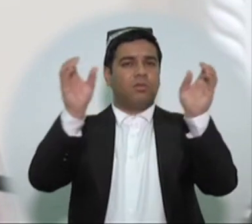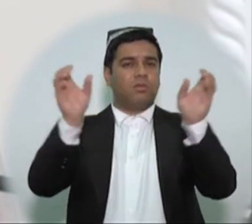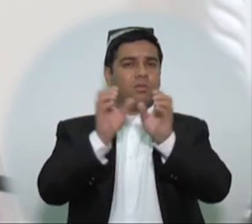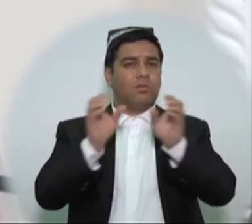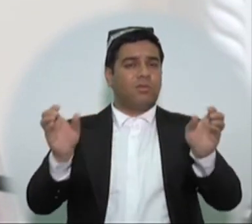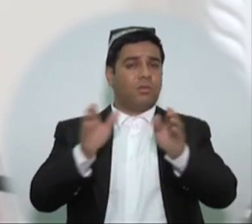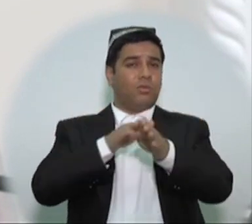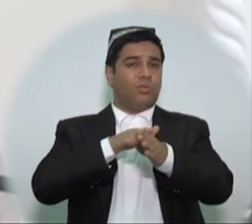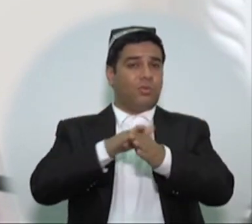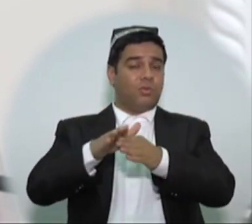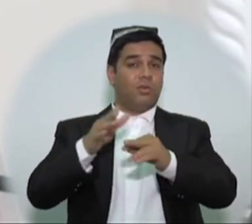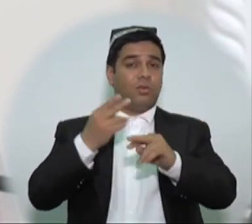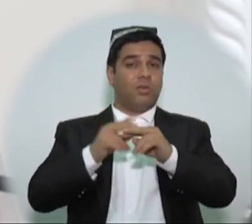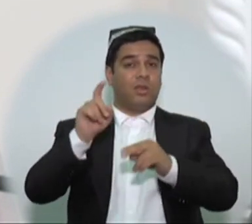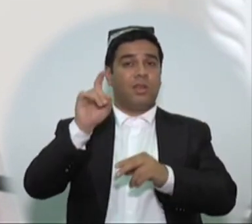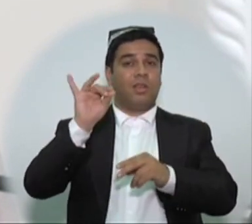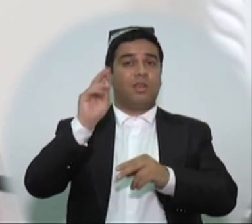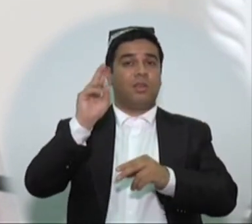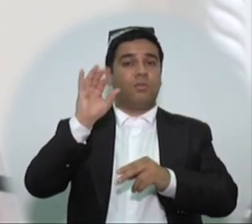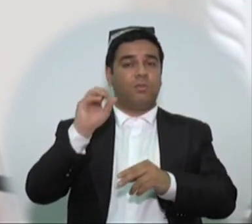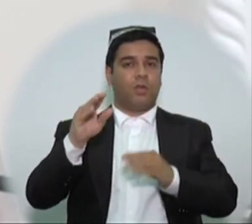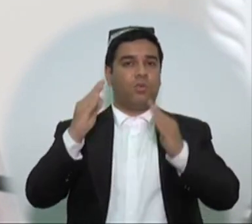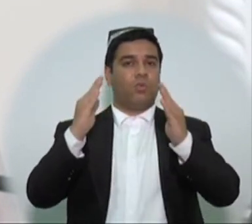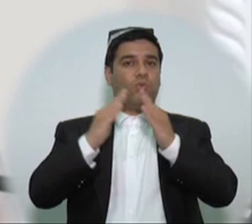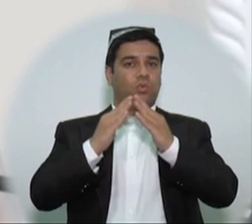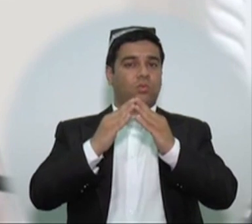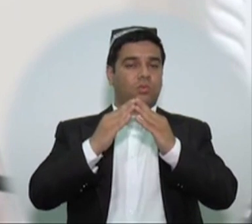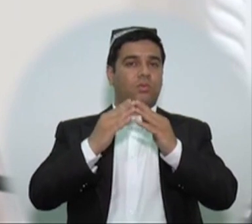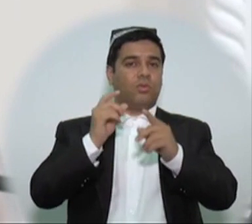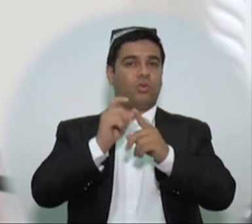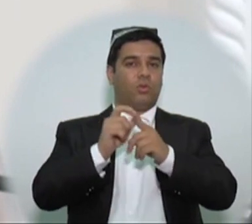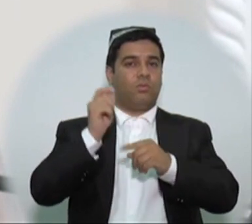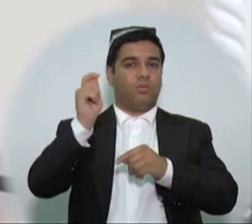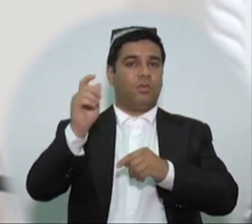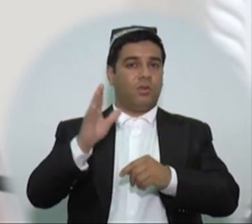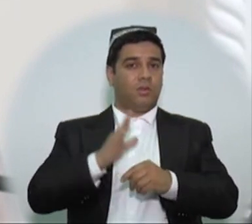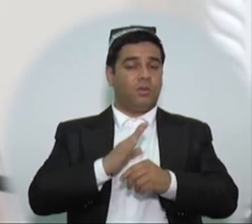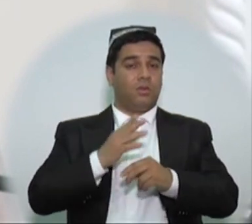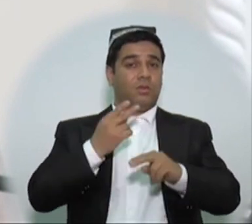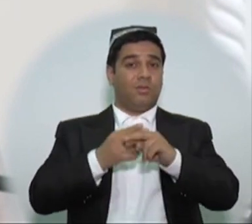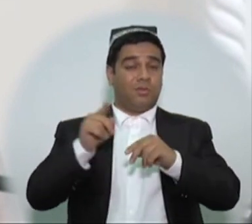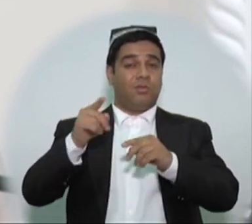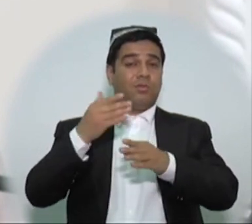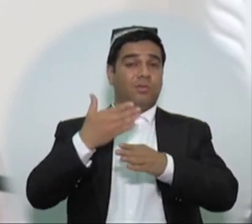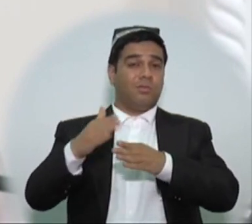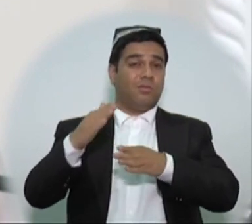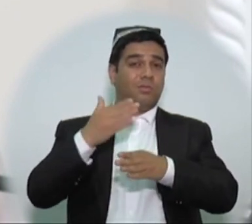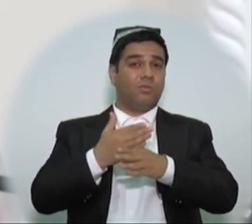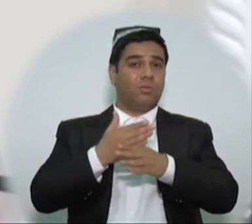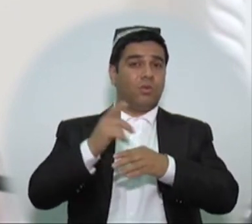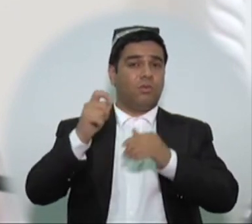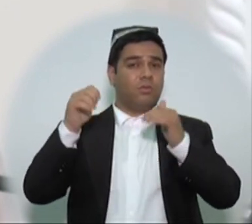Dorul Hikma, Hikmat uyi deb atardi. Keyinchalik mana shu kutubxona